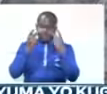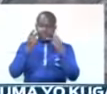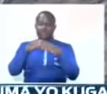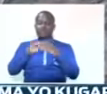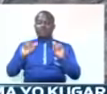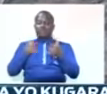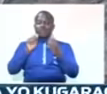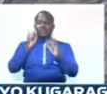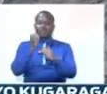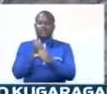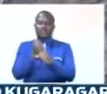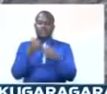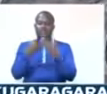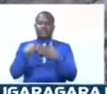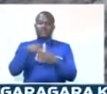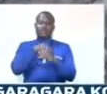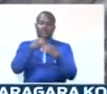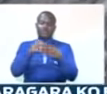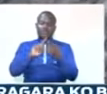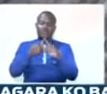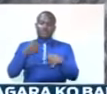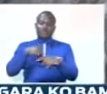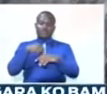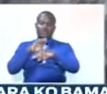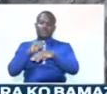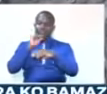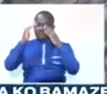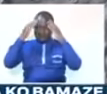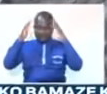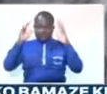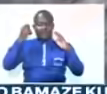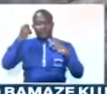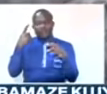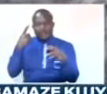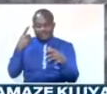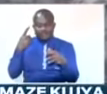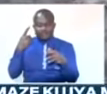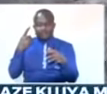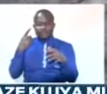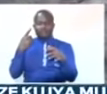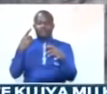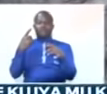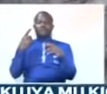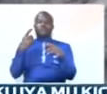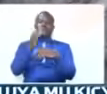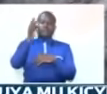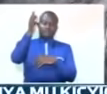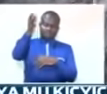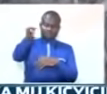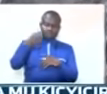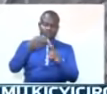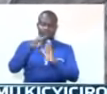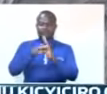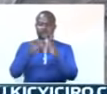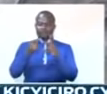twakora uyu munsi ndi hano kubera inshuti yanjye nangiye mpamagaye ntabwo nari mbizi no kuvuga ngo iki ubutaha ni kuri liste yanjye